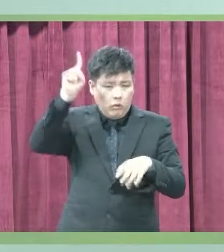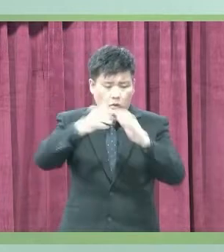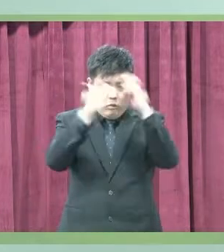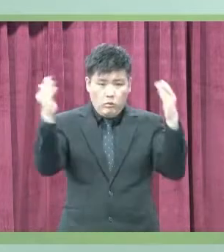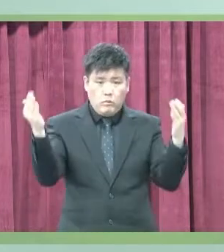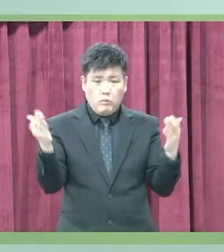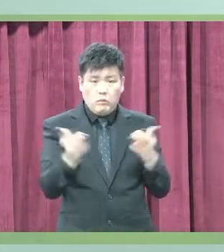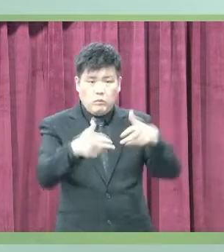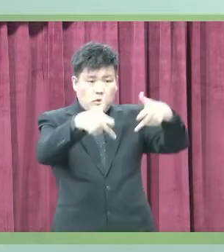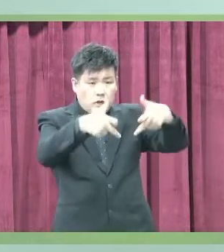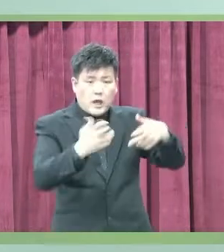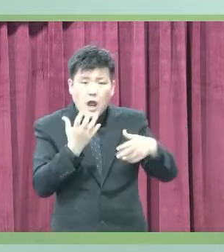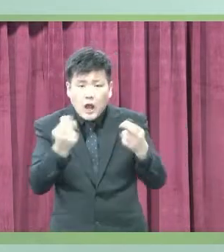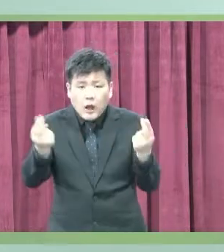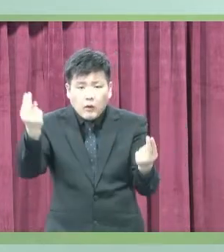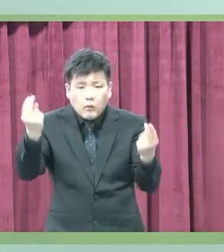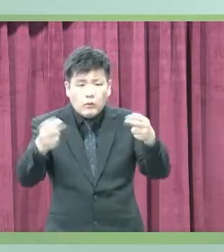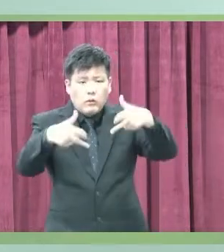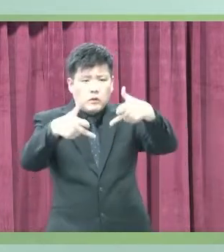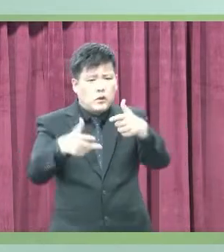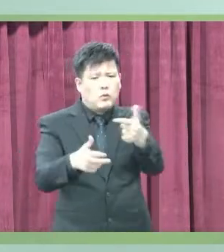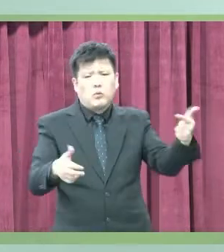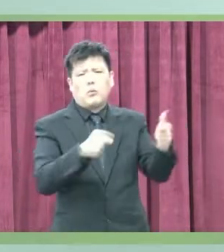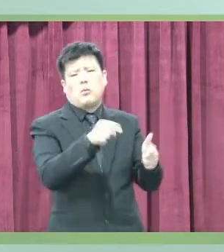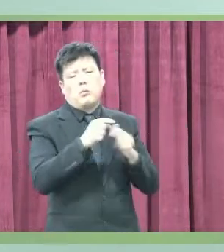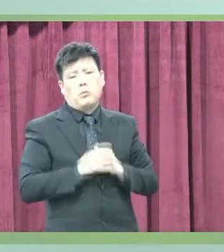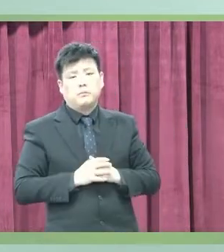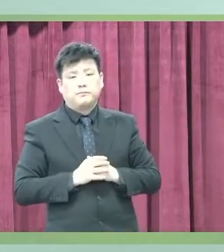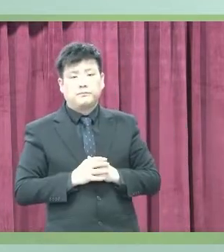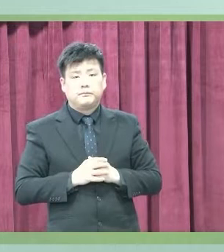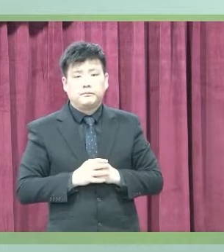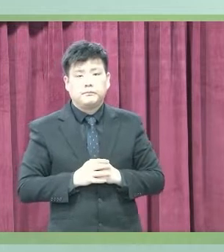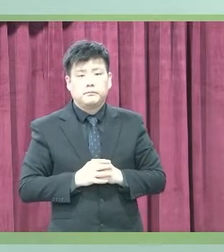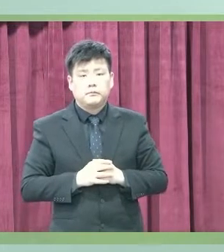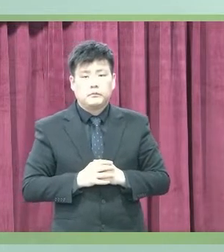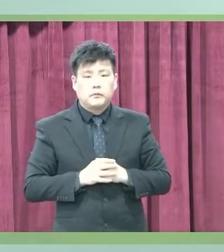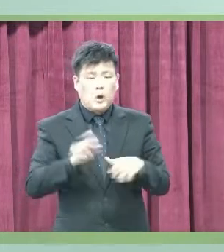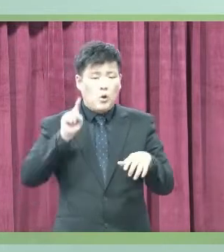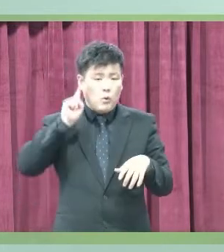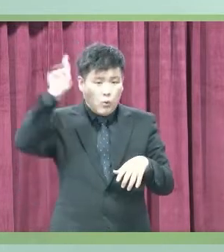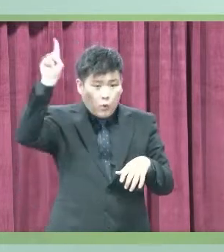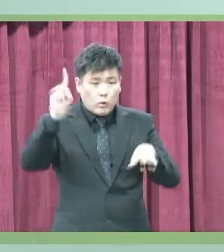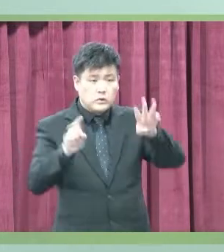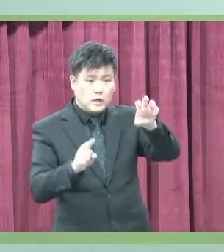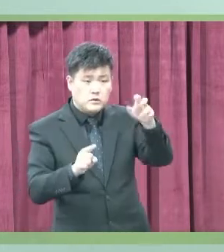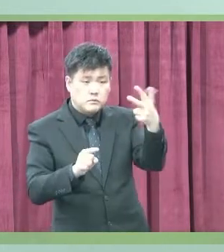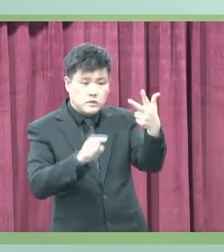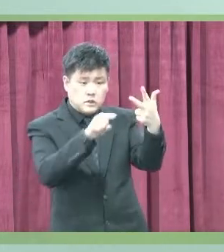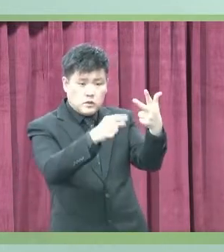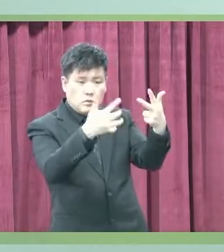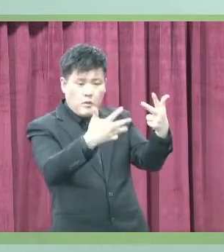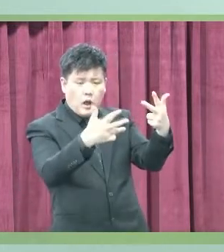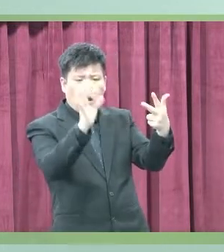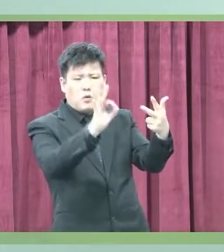장애인이 비장애인보다 높은 그 비율을 보이고 있습니다. 특히 고혈압에서 37.8%로